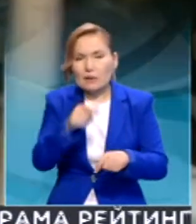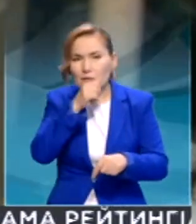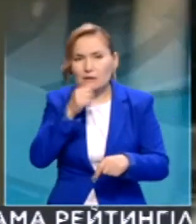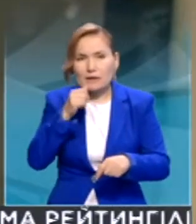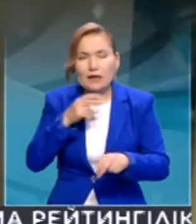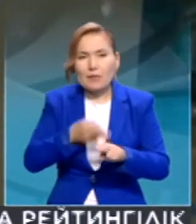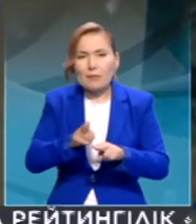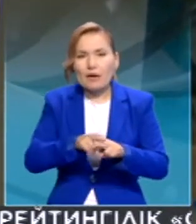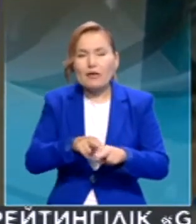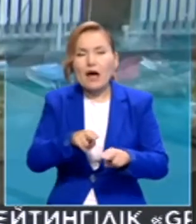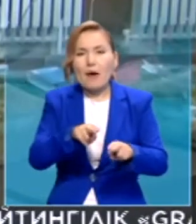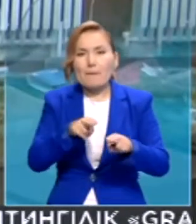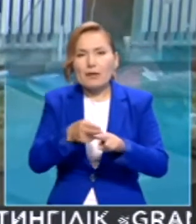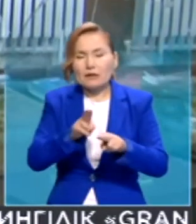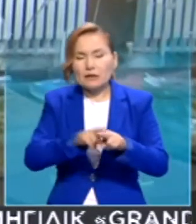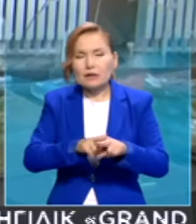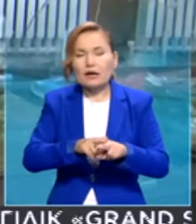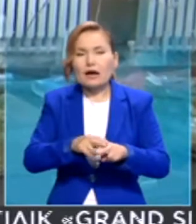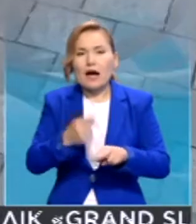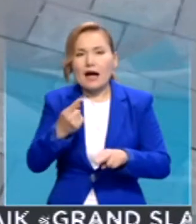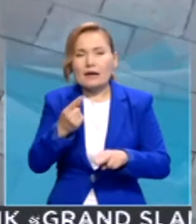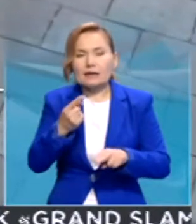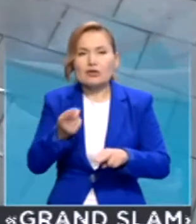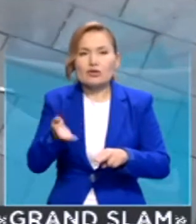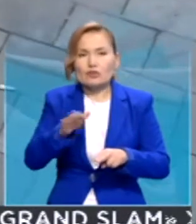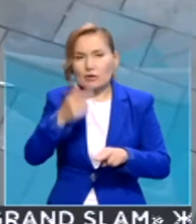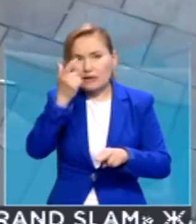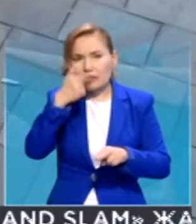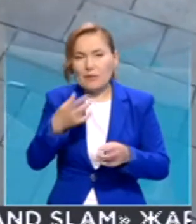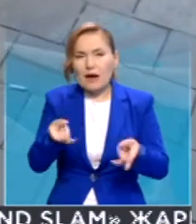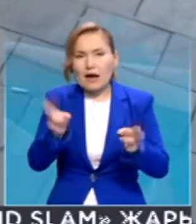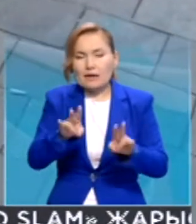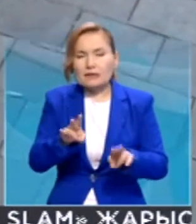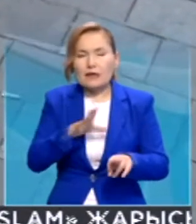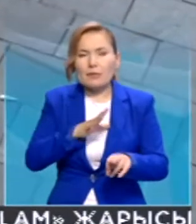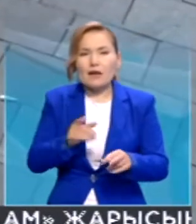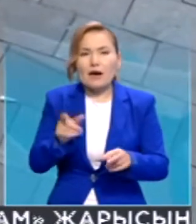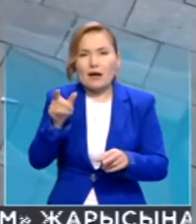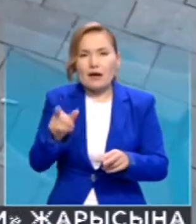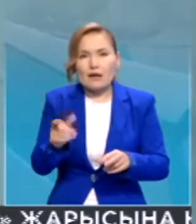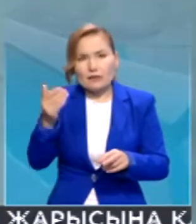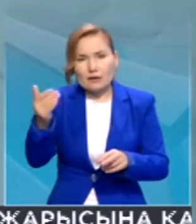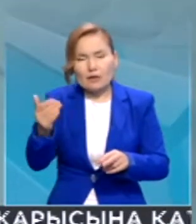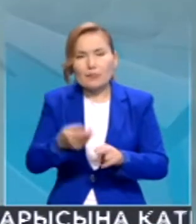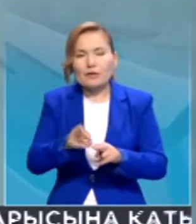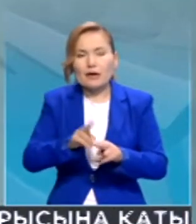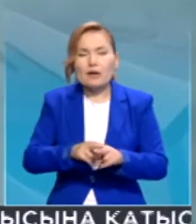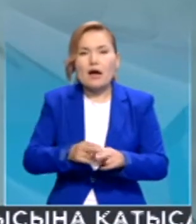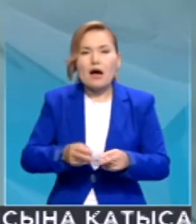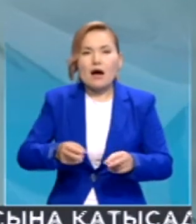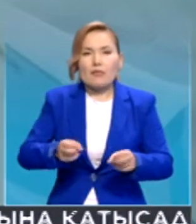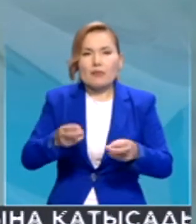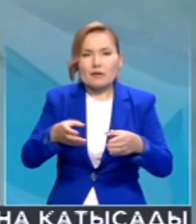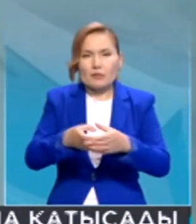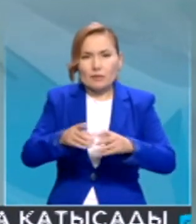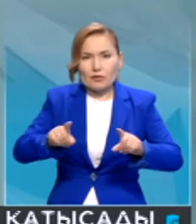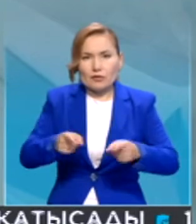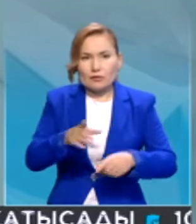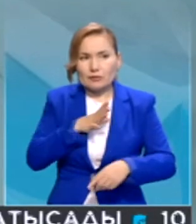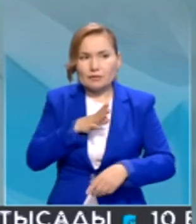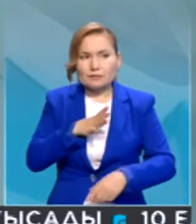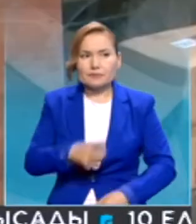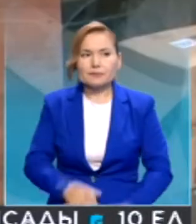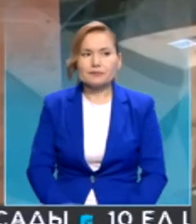арналған мылтықты біреуін өзіне қалдырған. Қазір олардың үстінен қаруды жымқыру бабымен қылмыстық іс қозғалды. Күдіктілер қамауда отырады.